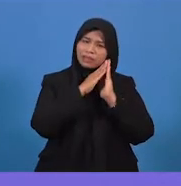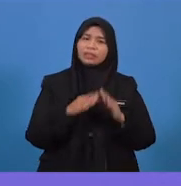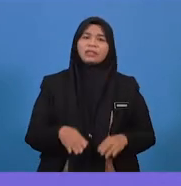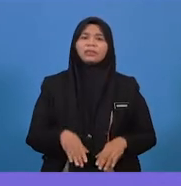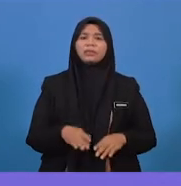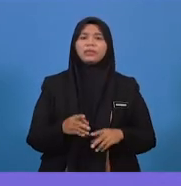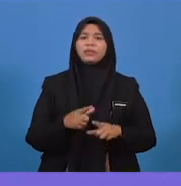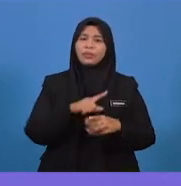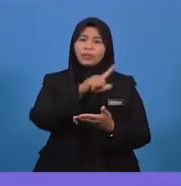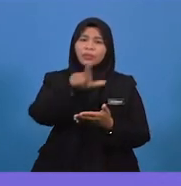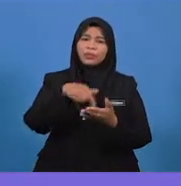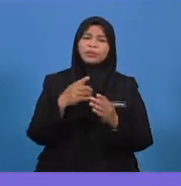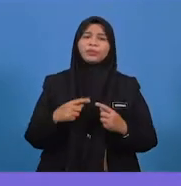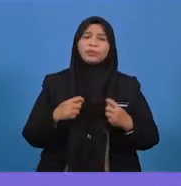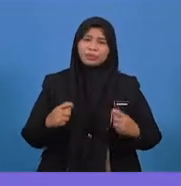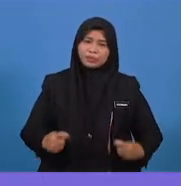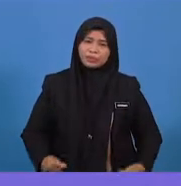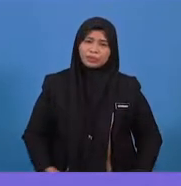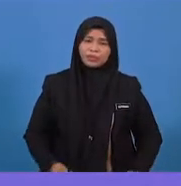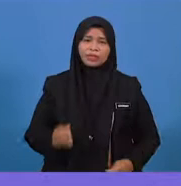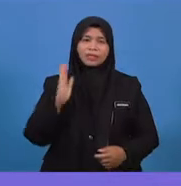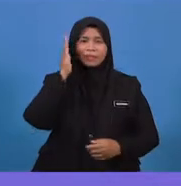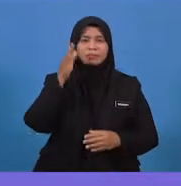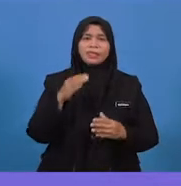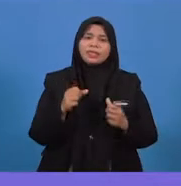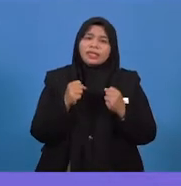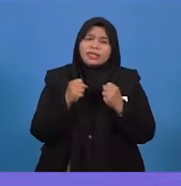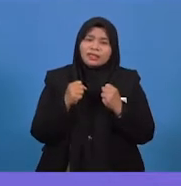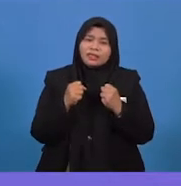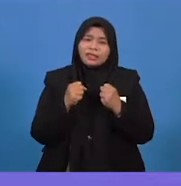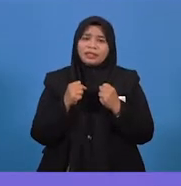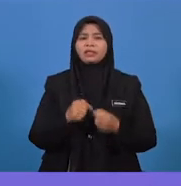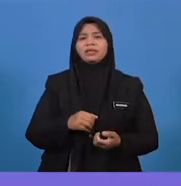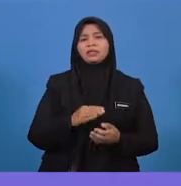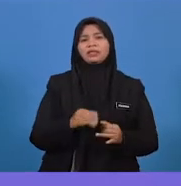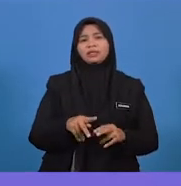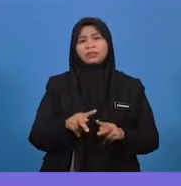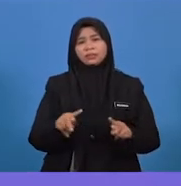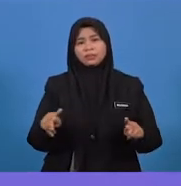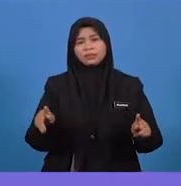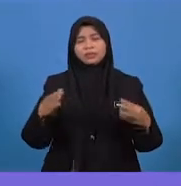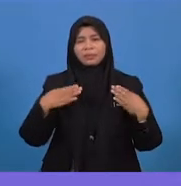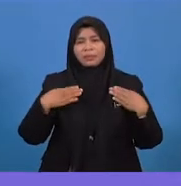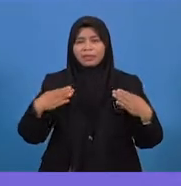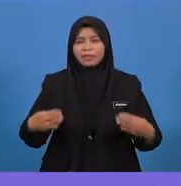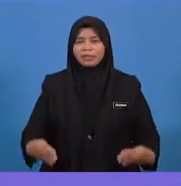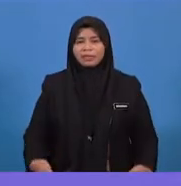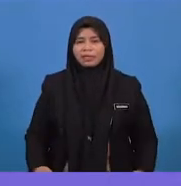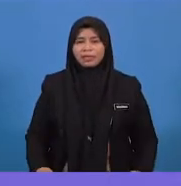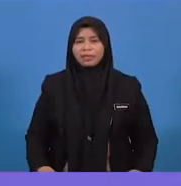pembaringan, seluruh tubuh akan menggigil,